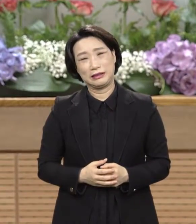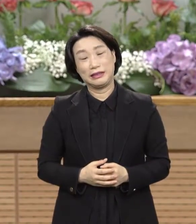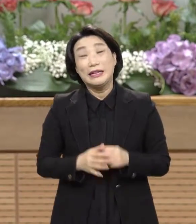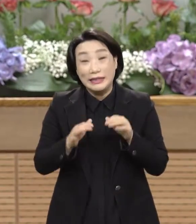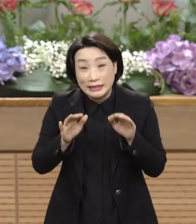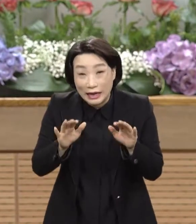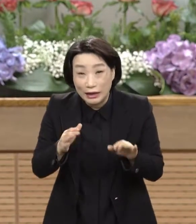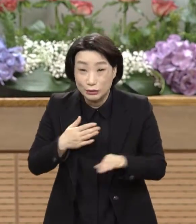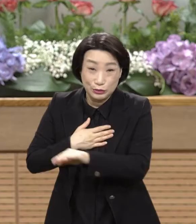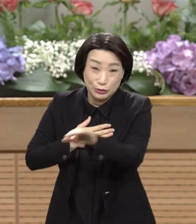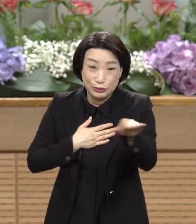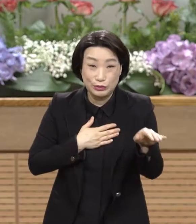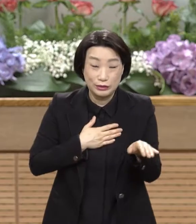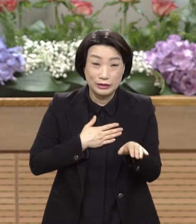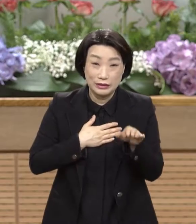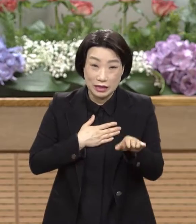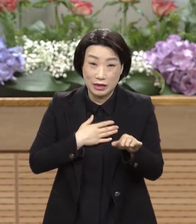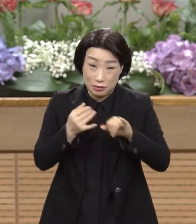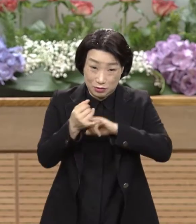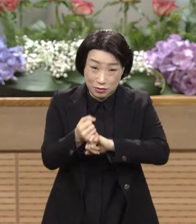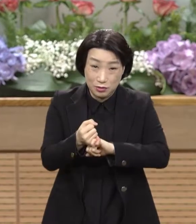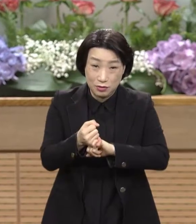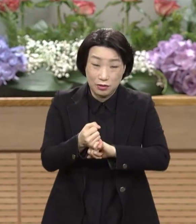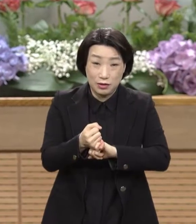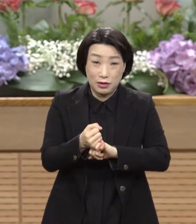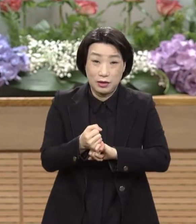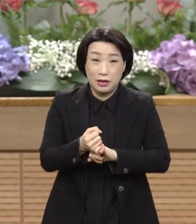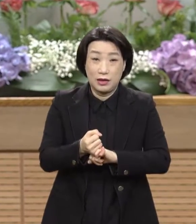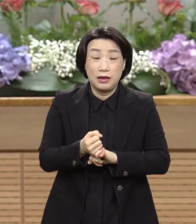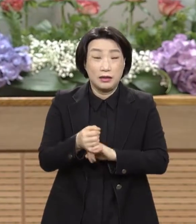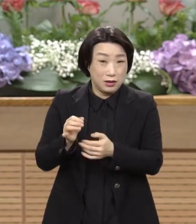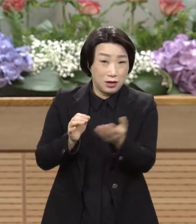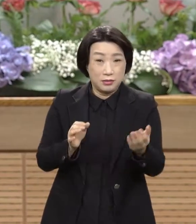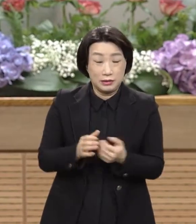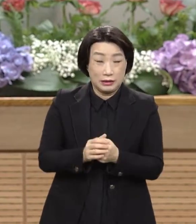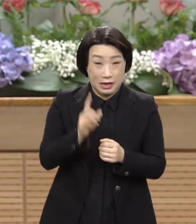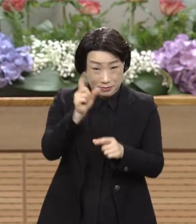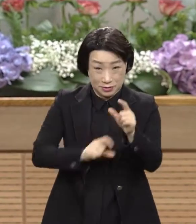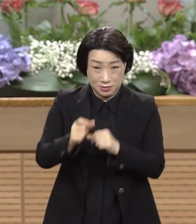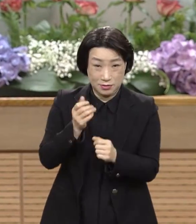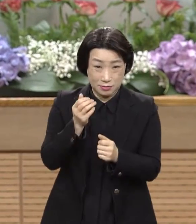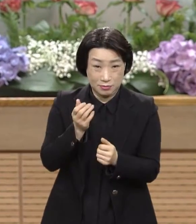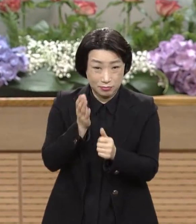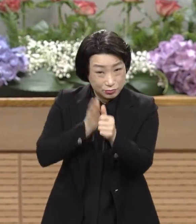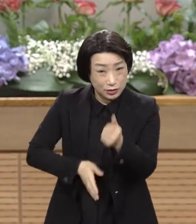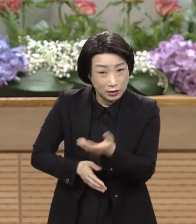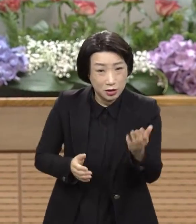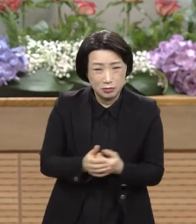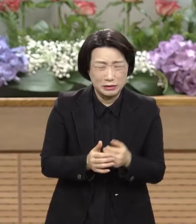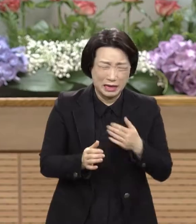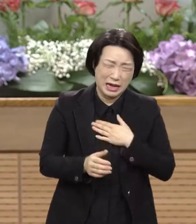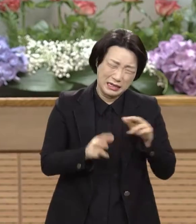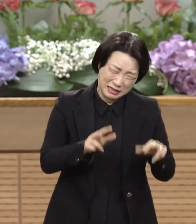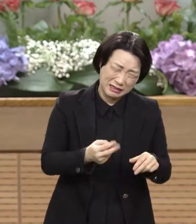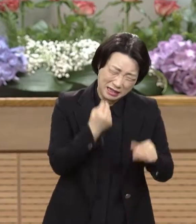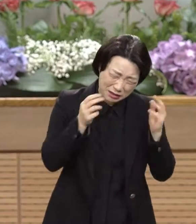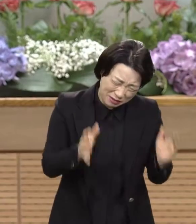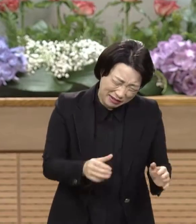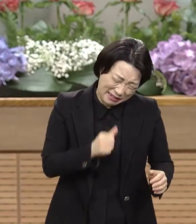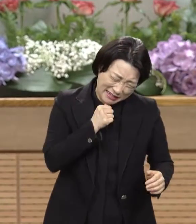자, 우리는 무슨 일이 있어도 다시 말해 정말로 가난해서 빨가벗고